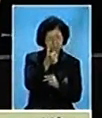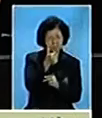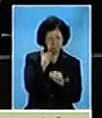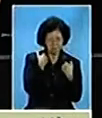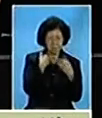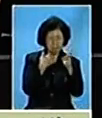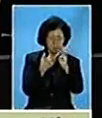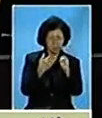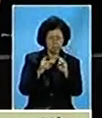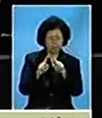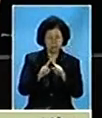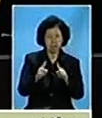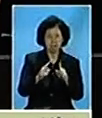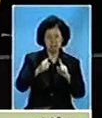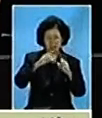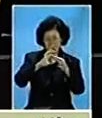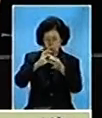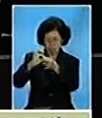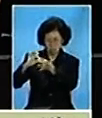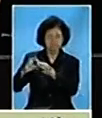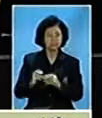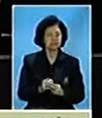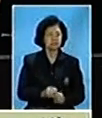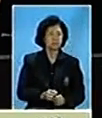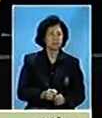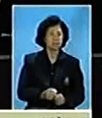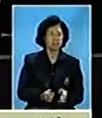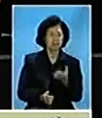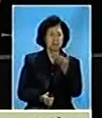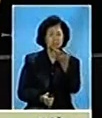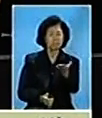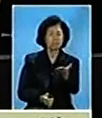ลยนะครับที่ท่านมันจะเกี่ยวเนื่องนะครับครับ